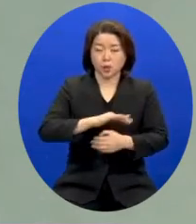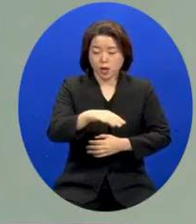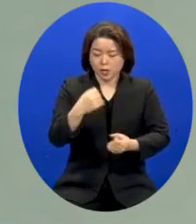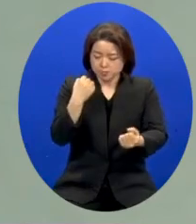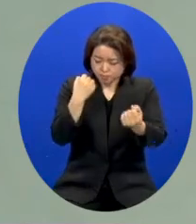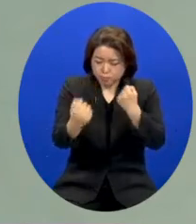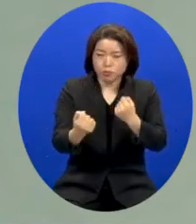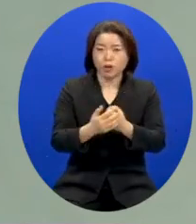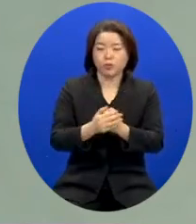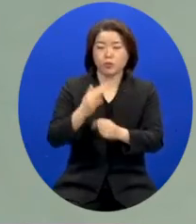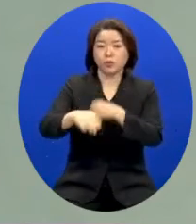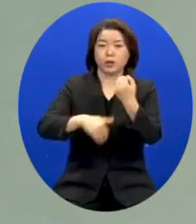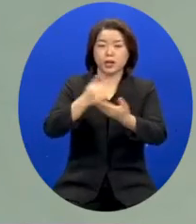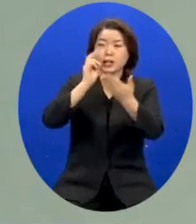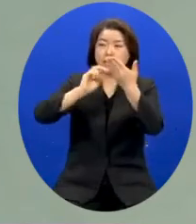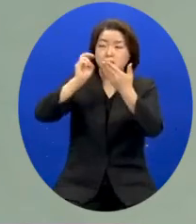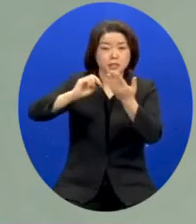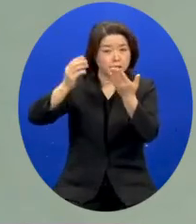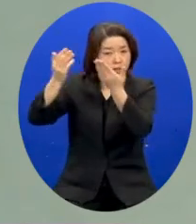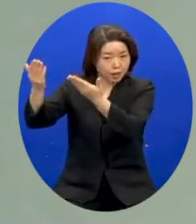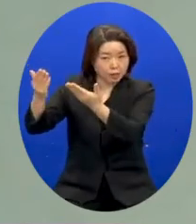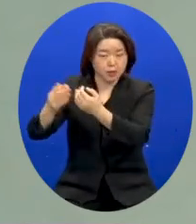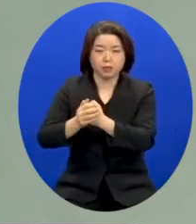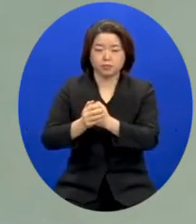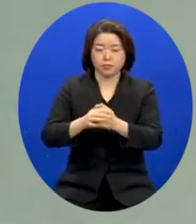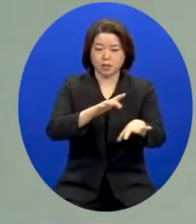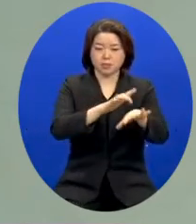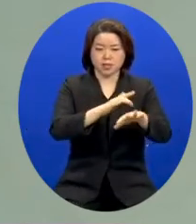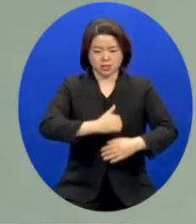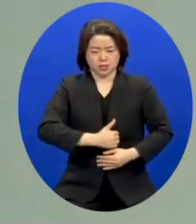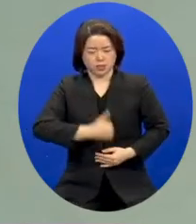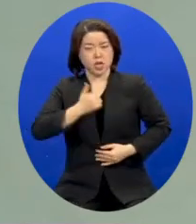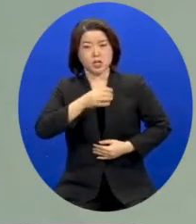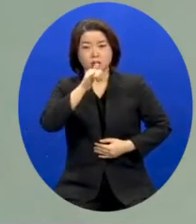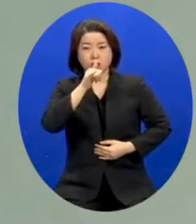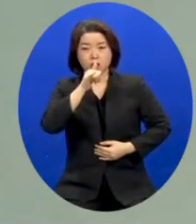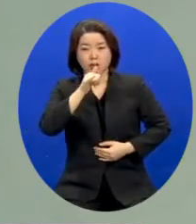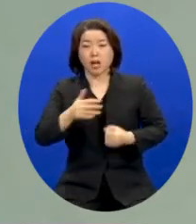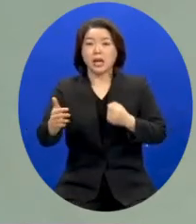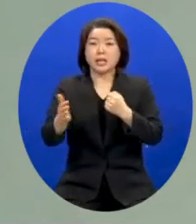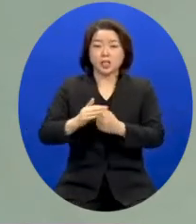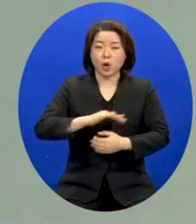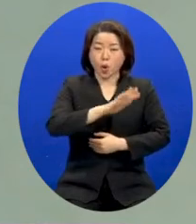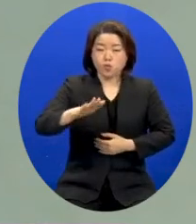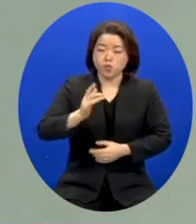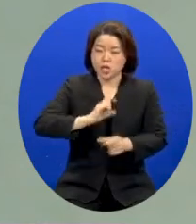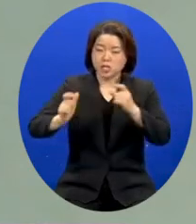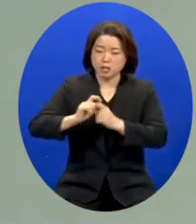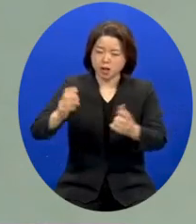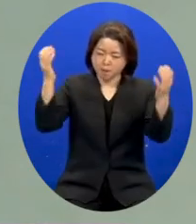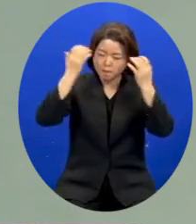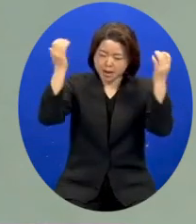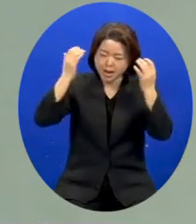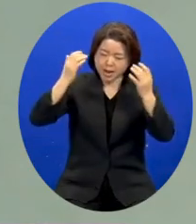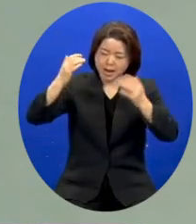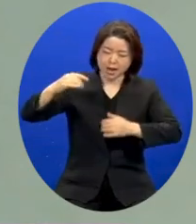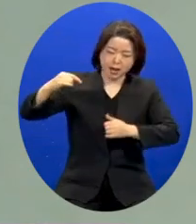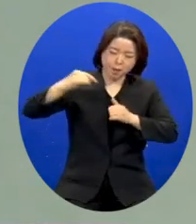불구하고 하나님을 찬양하면 마귀는 화가 납니다. 그래서 우리를 더 고통스럽게